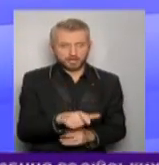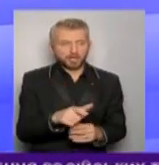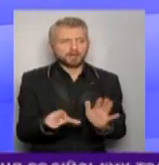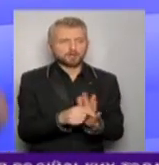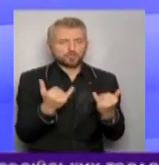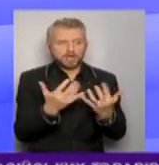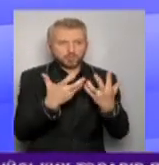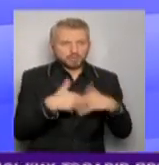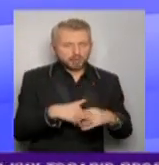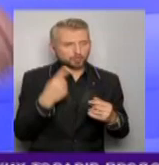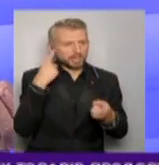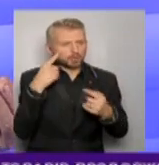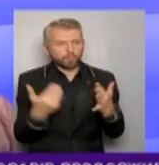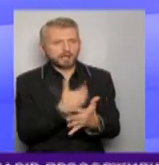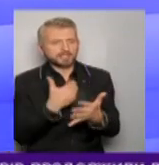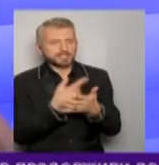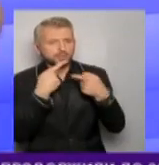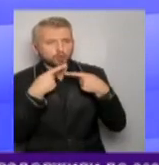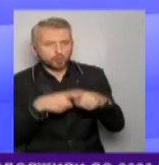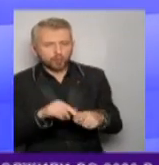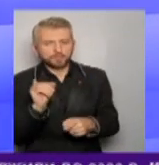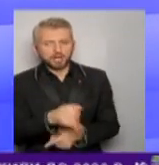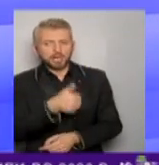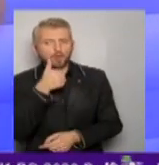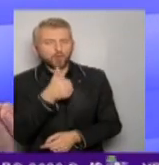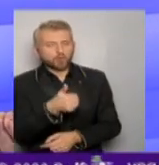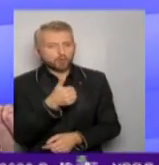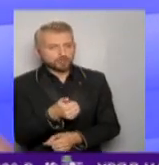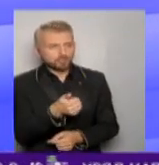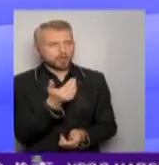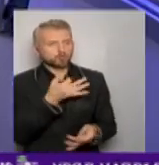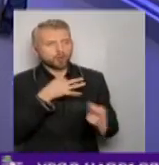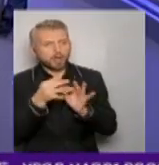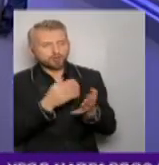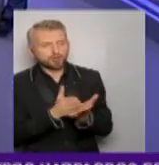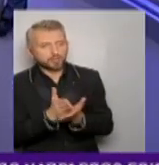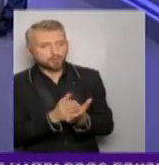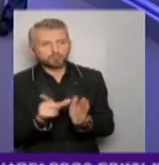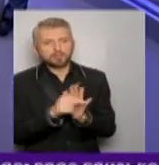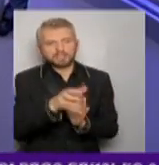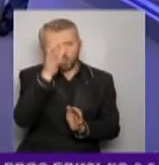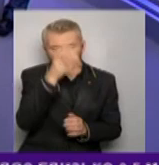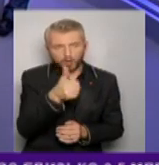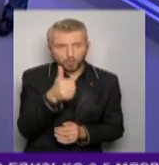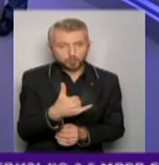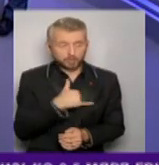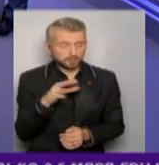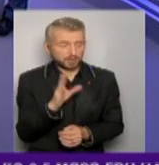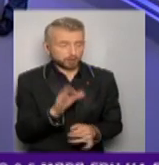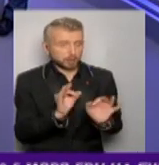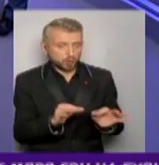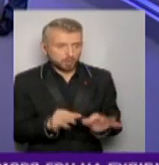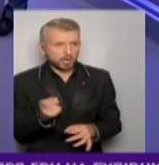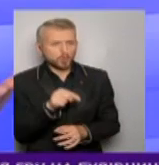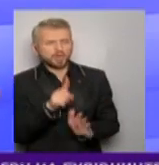технікою, із інноваційними технологіями, із хорошими дорадчими службами, із наукою хорошою. І в нас все буде нормально. А